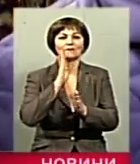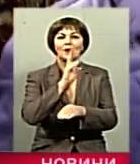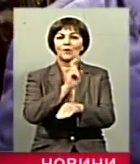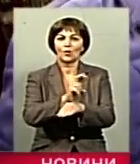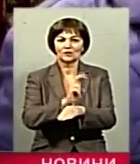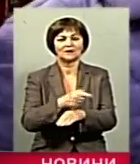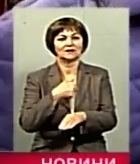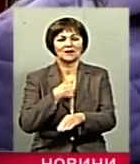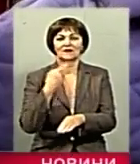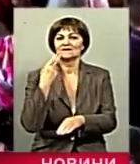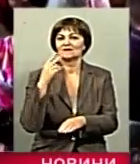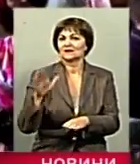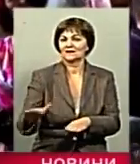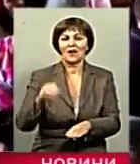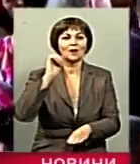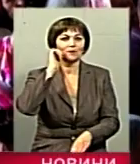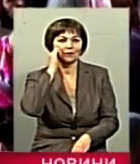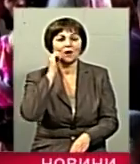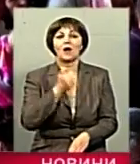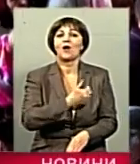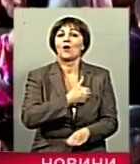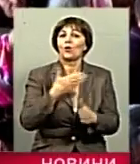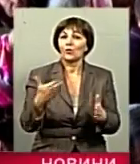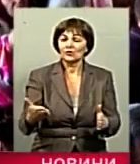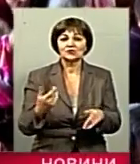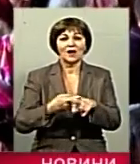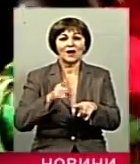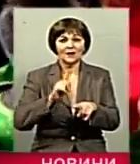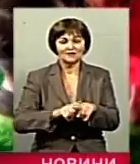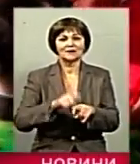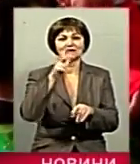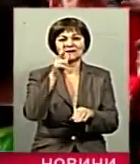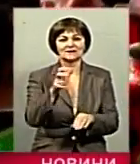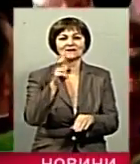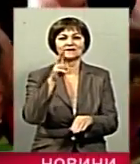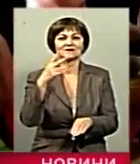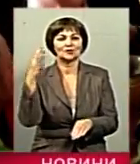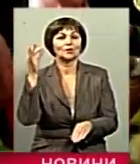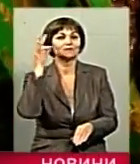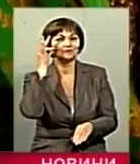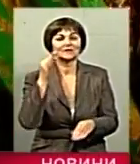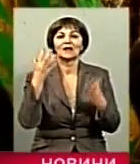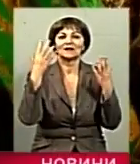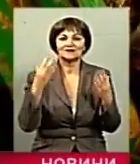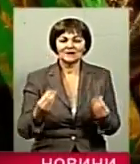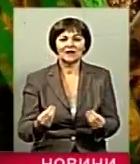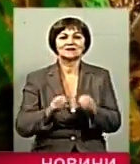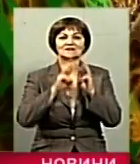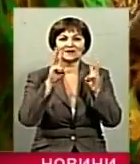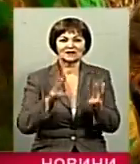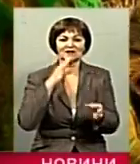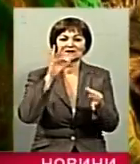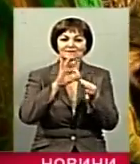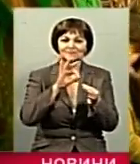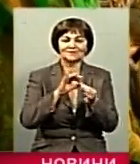я ходила, бабушка. І хоч часів Нікейського собору 325 року дата святкування Великодня постійно